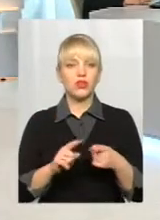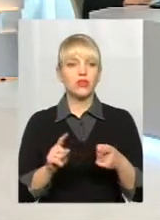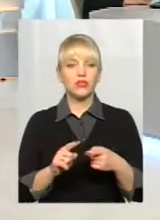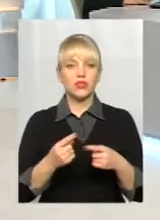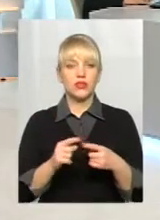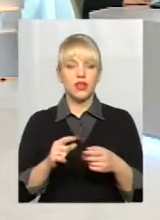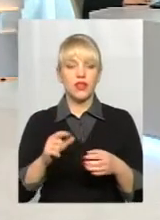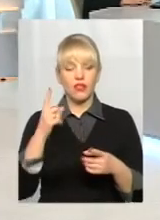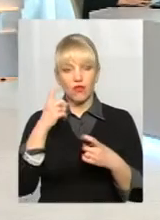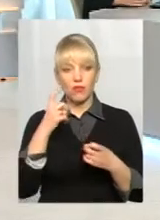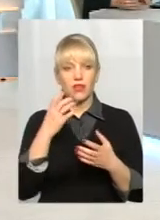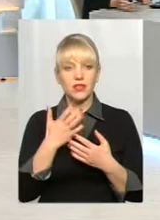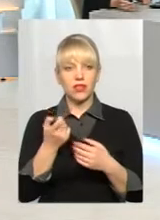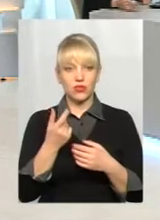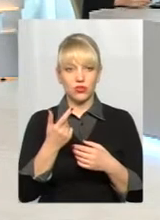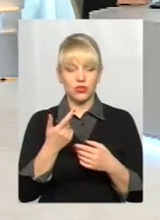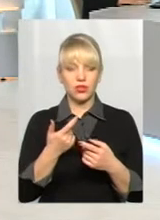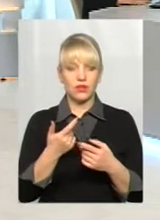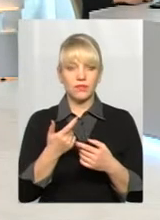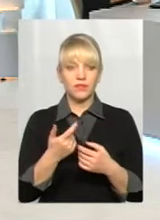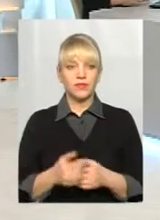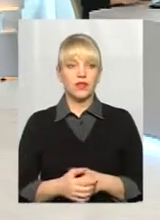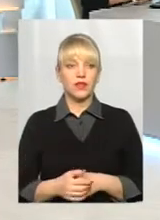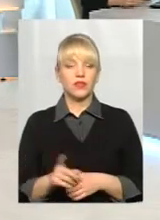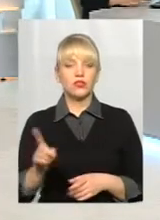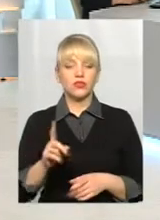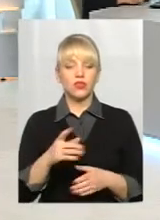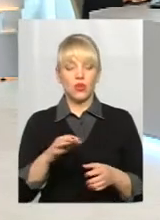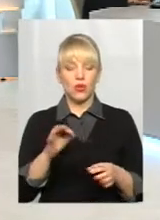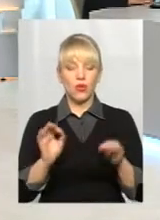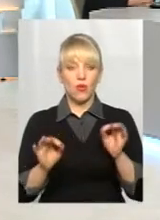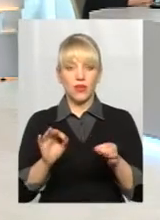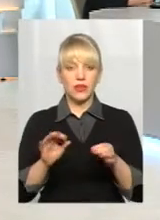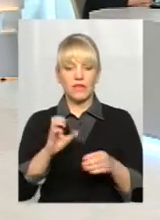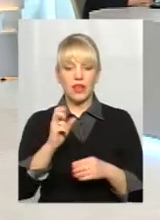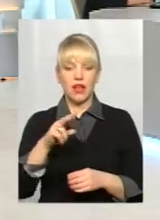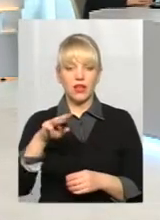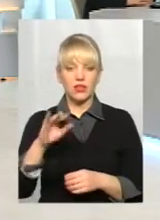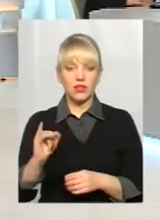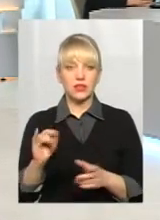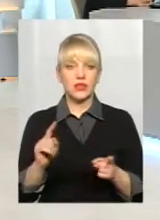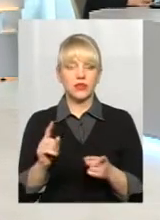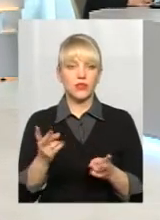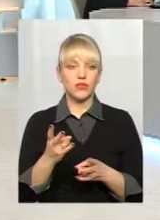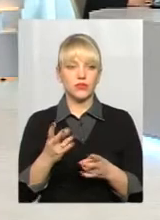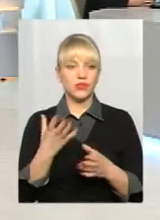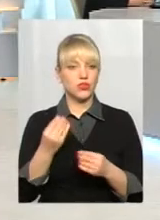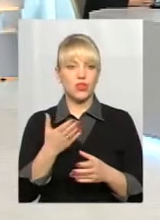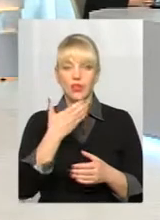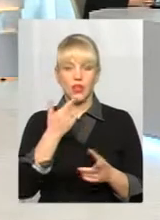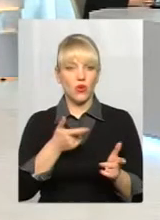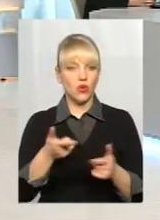ця інформація є дещо упередженою, тобто що нормативні акти, які мали би бути, вони знаєте, ще не